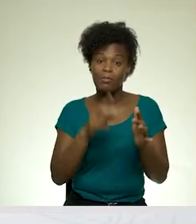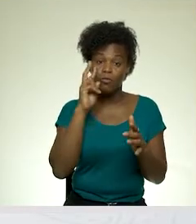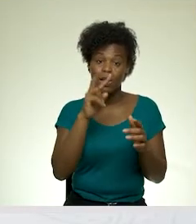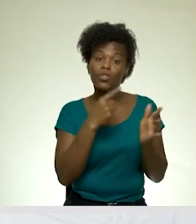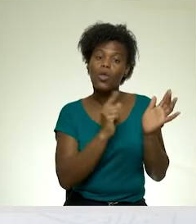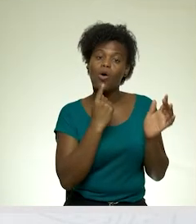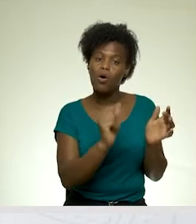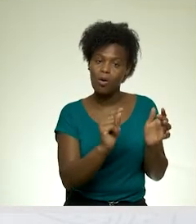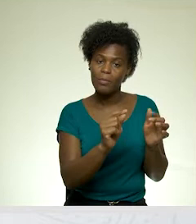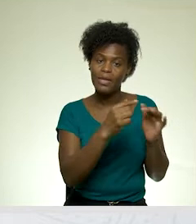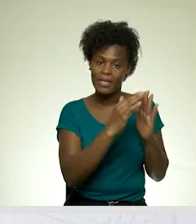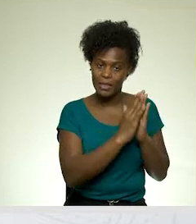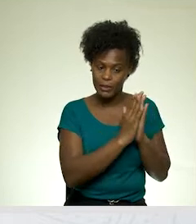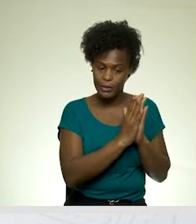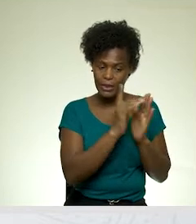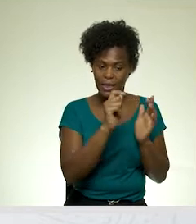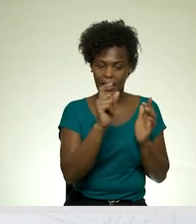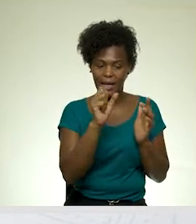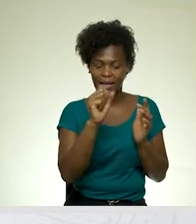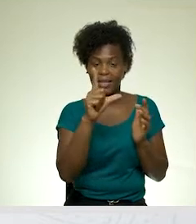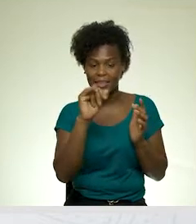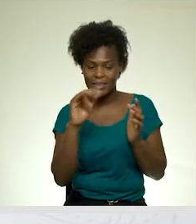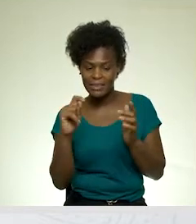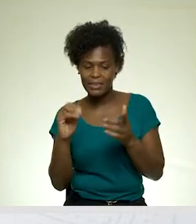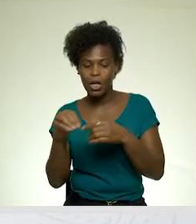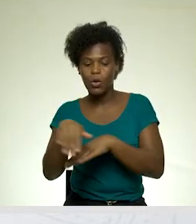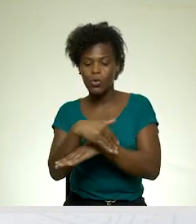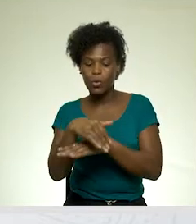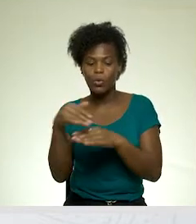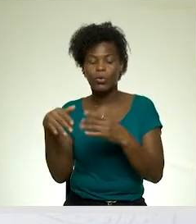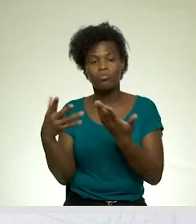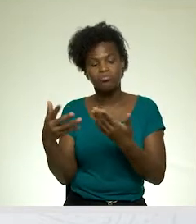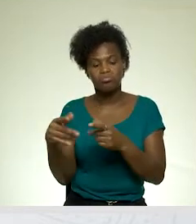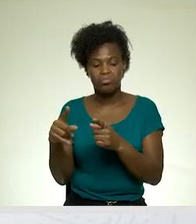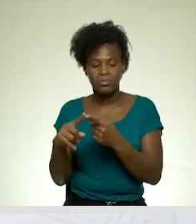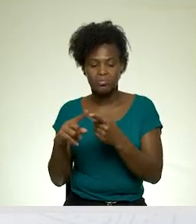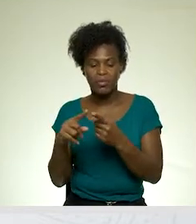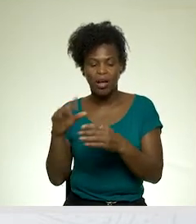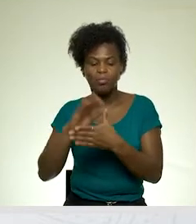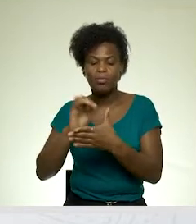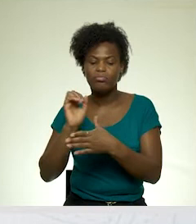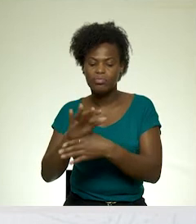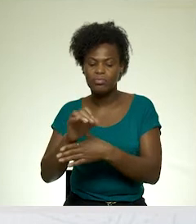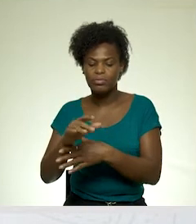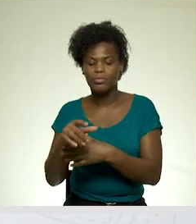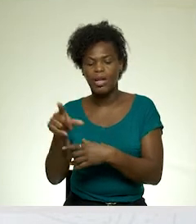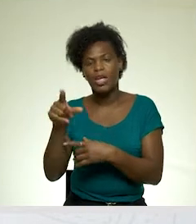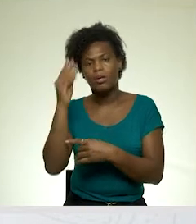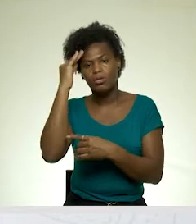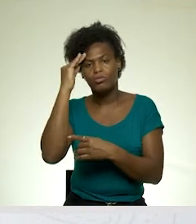as l'église, la rue, la poste, le musée, la boulangerie,